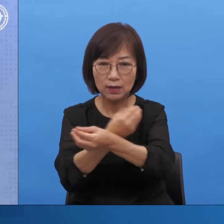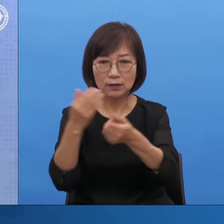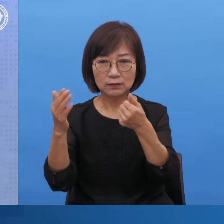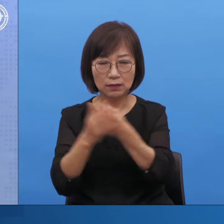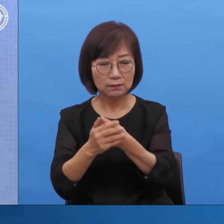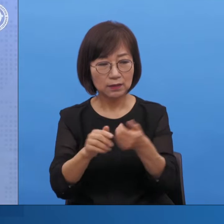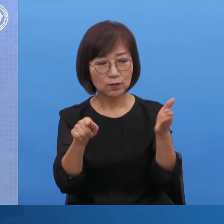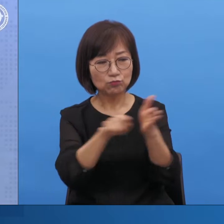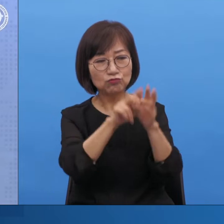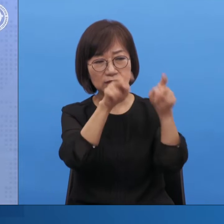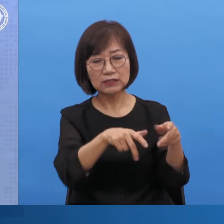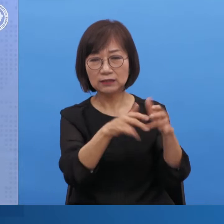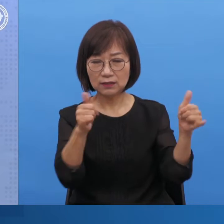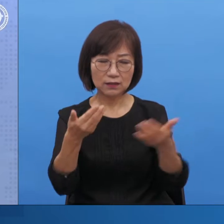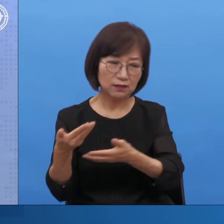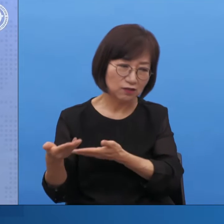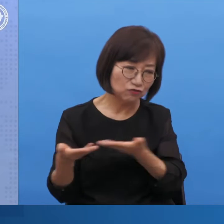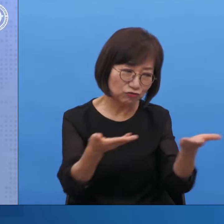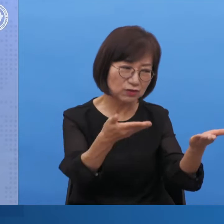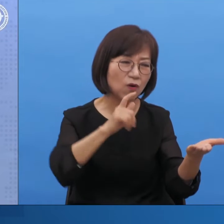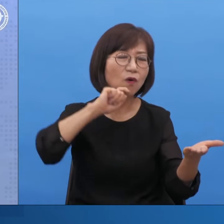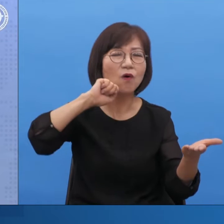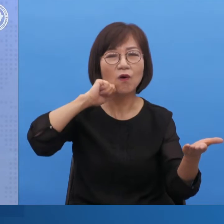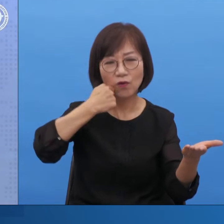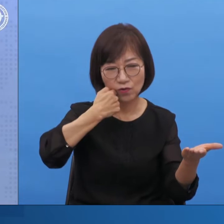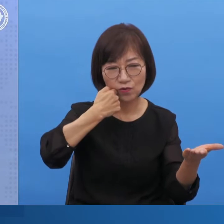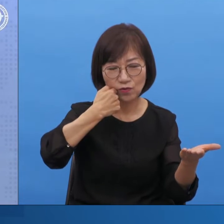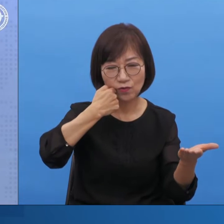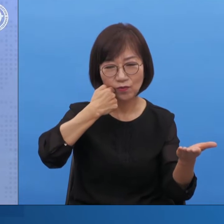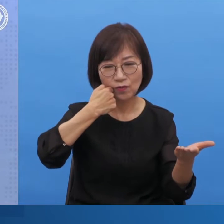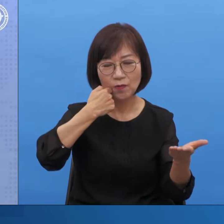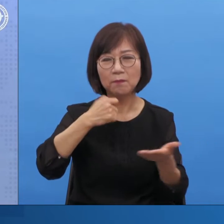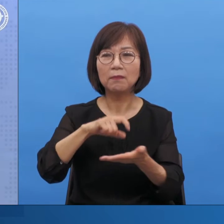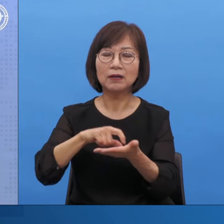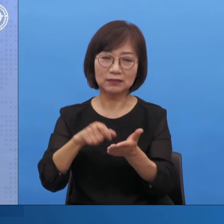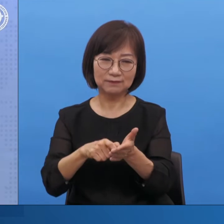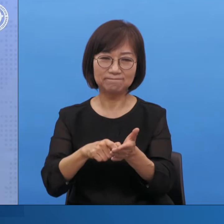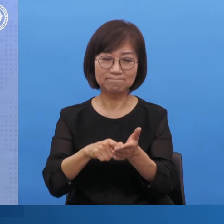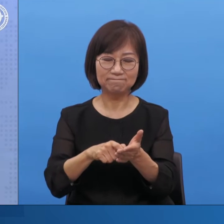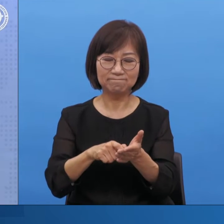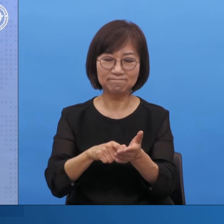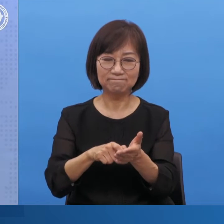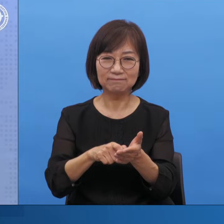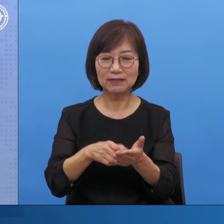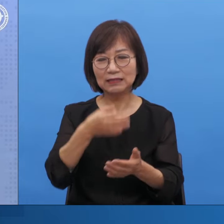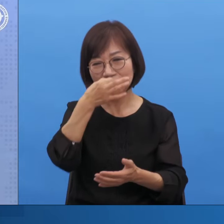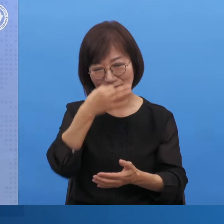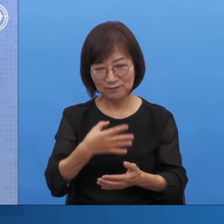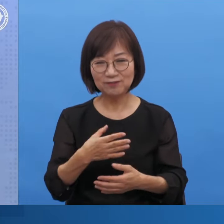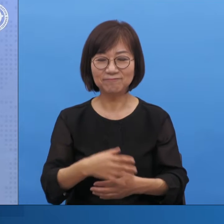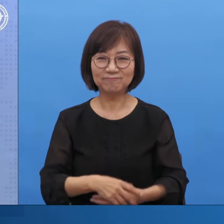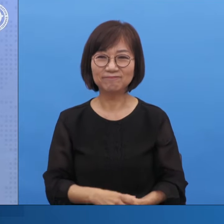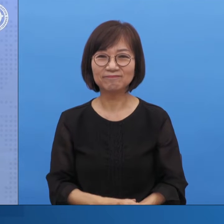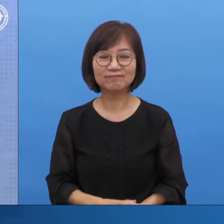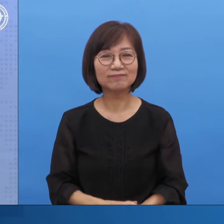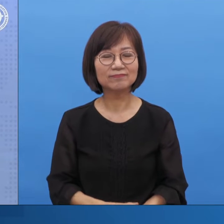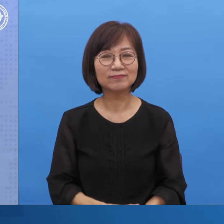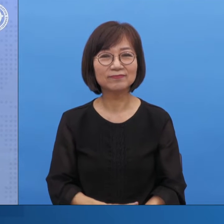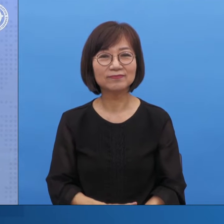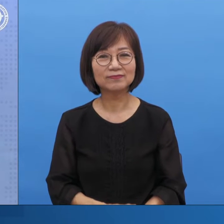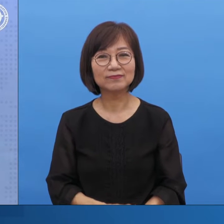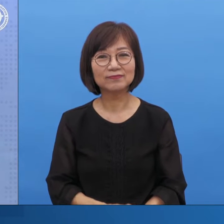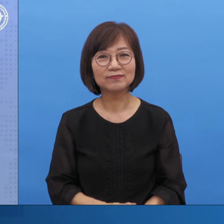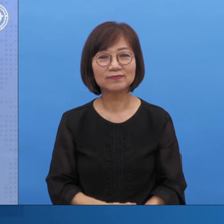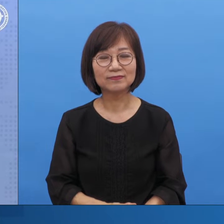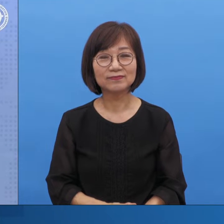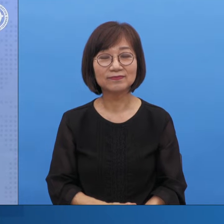받도록 만들어요. It became my consuming passion to the point where the church people of the church are not receiving answers. That the unbelievers are looking, they don't even want to receive the help.